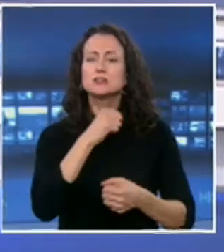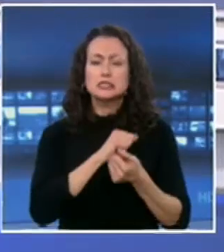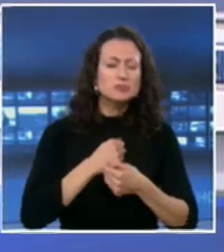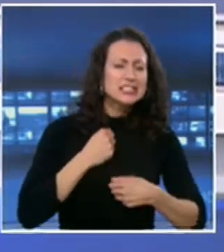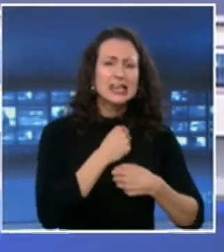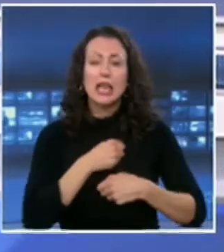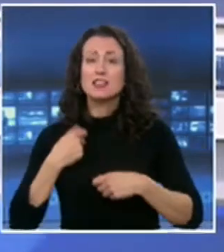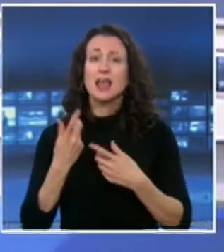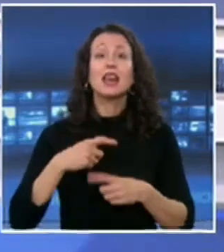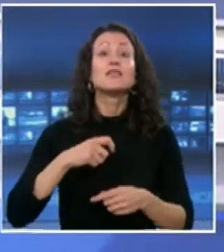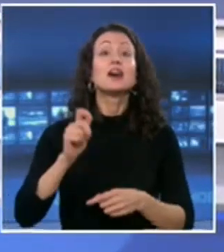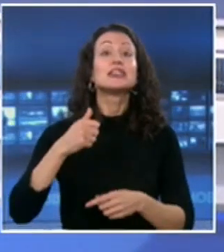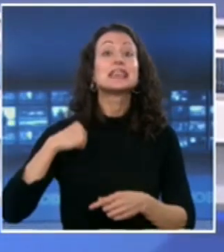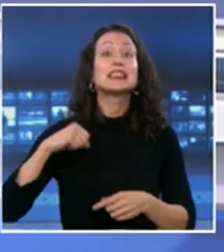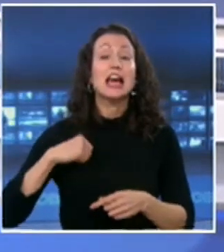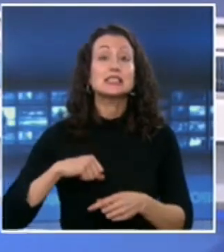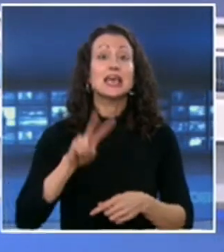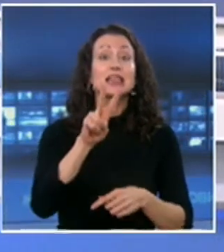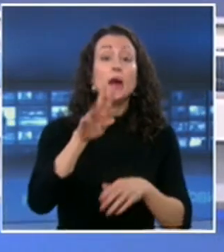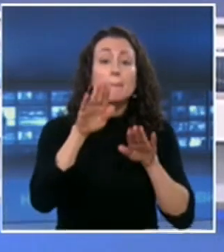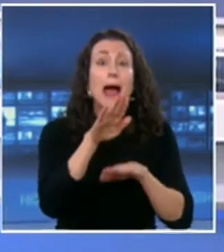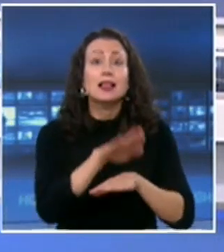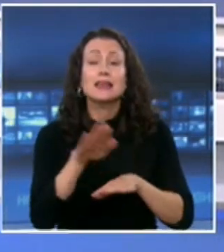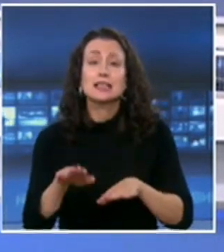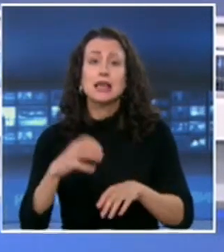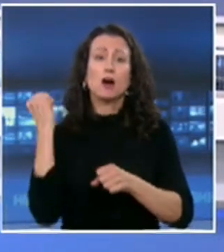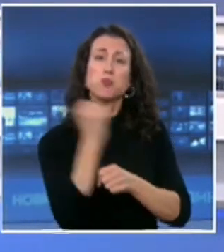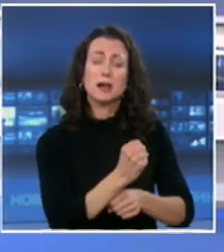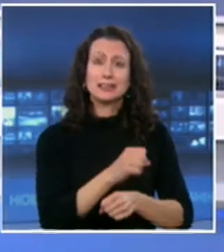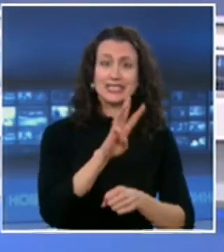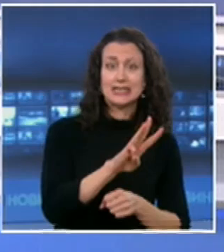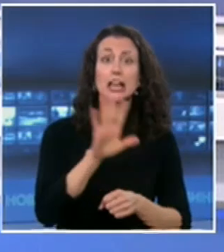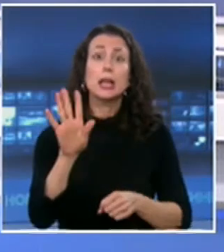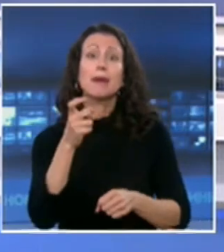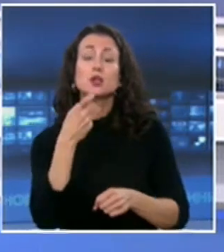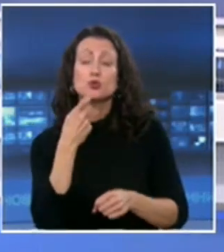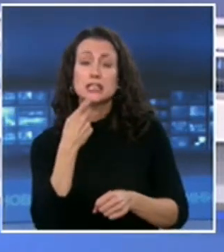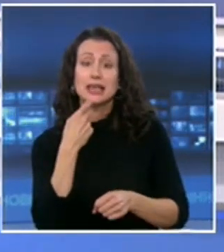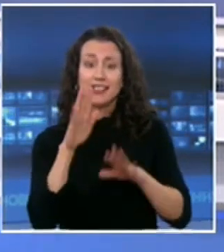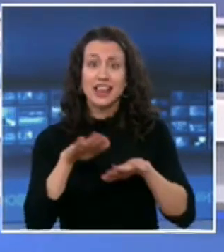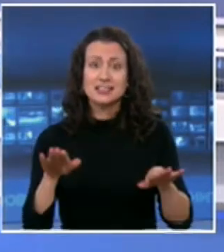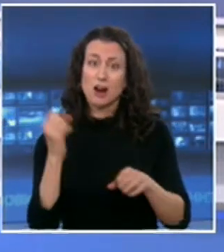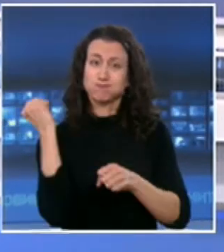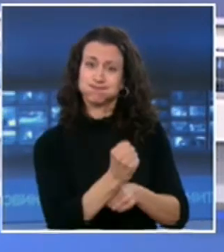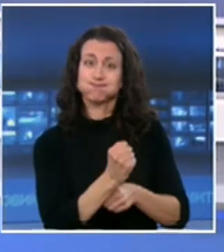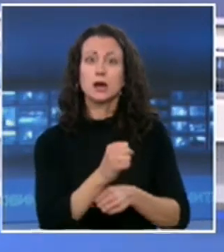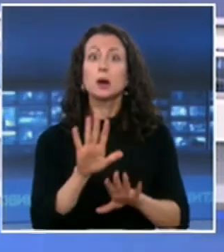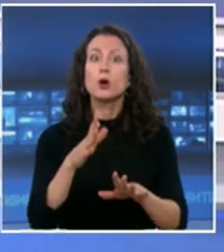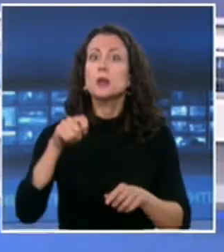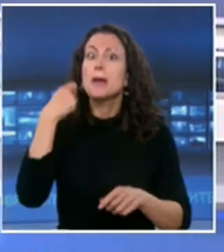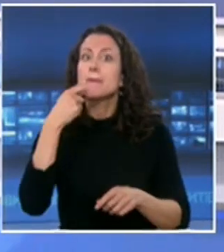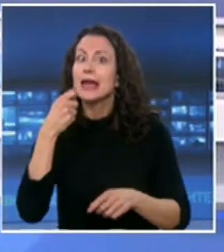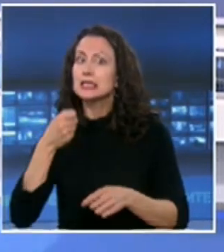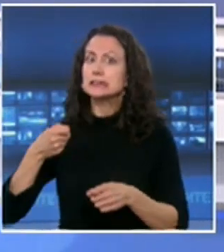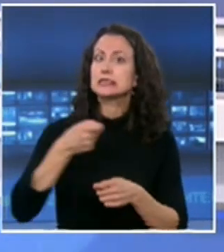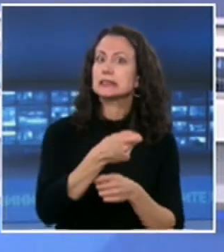на Нова са убити две малки деца. Жертвите са на 3 и на 5 години. Предполага се, че извършителят на убийството е майката.